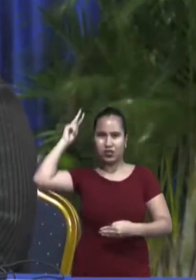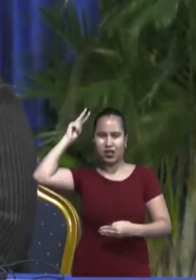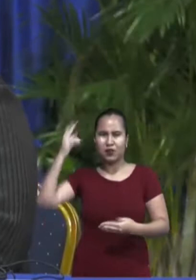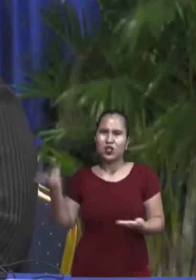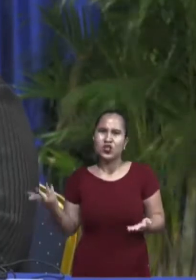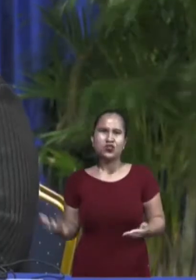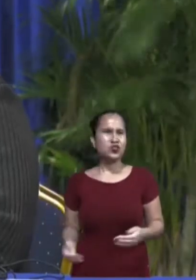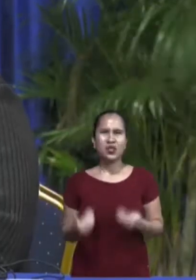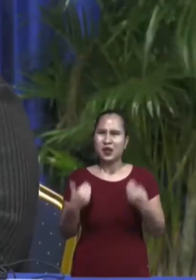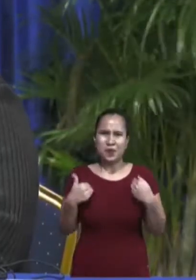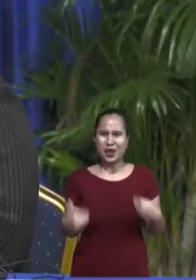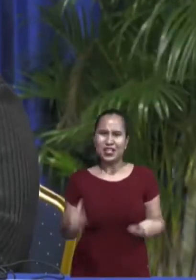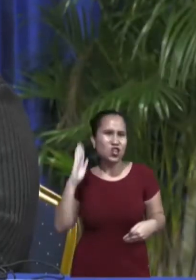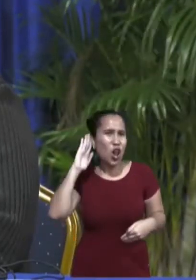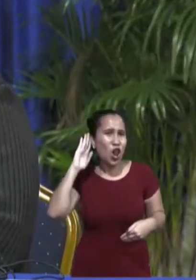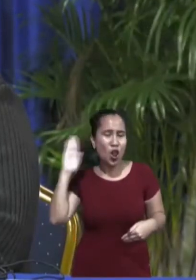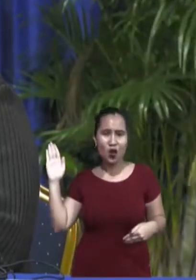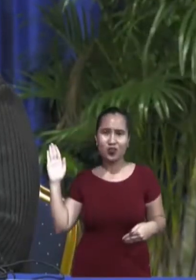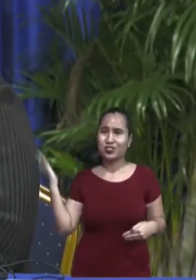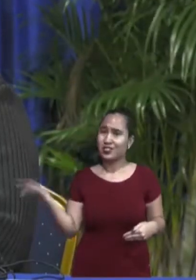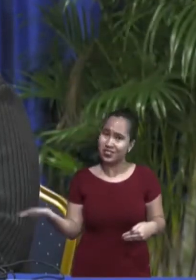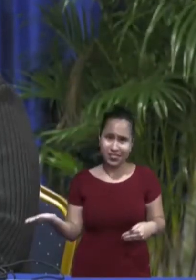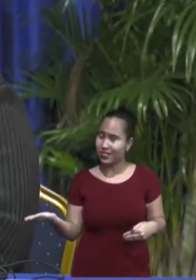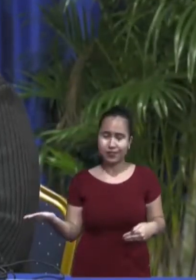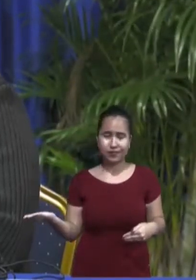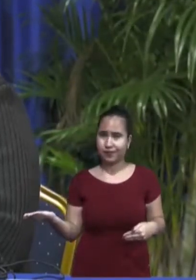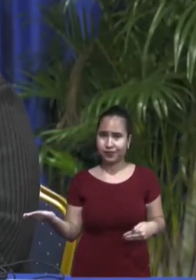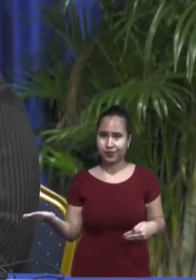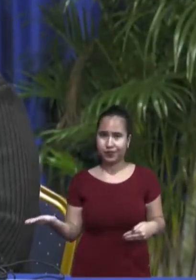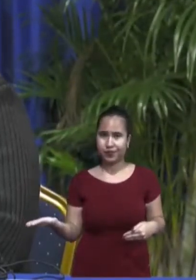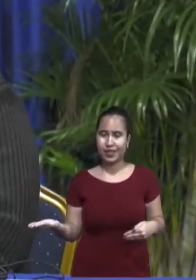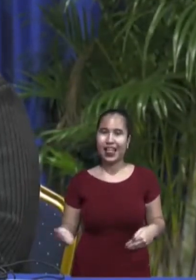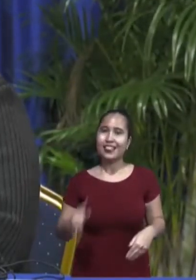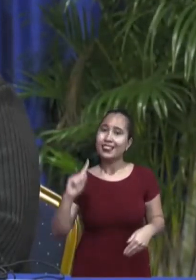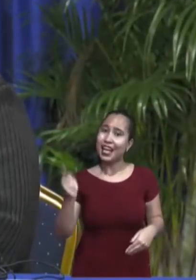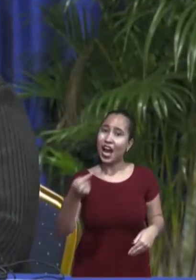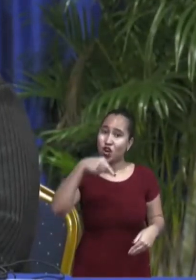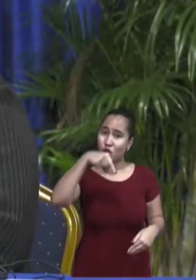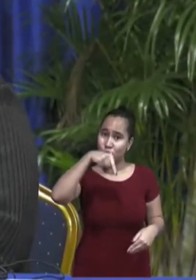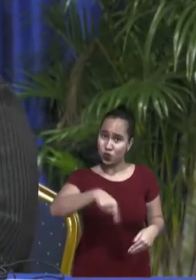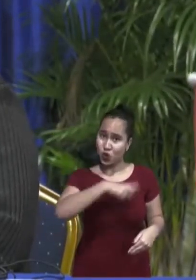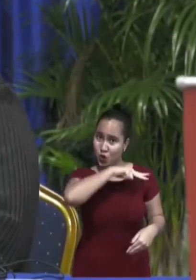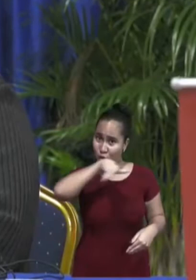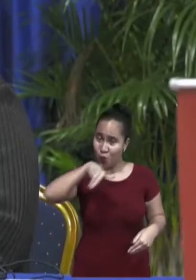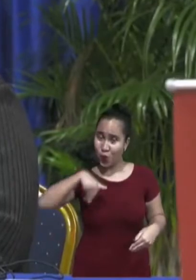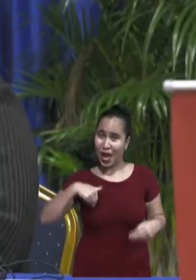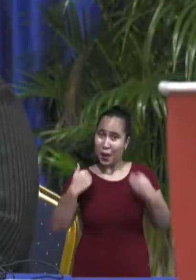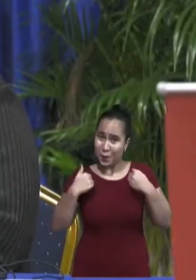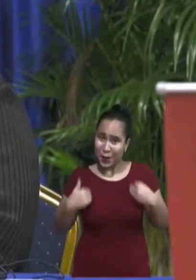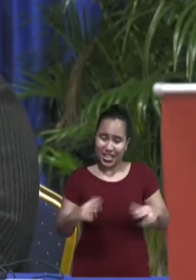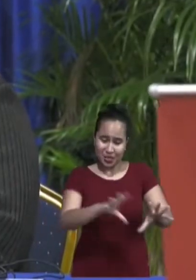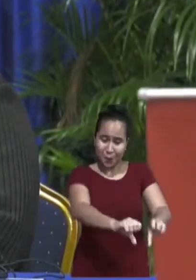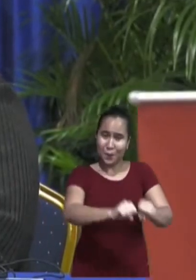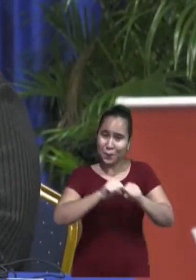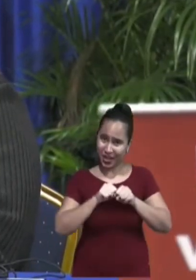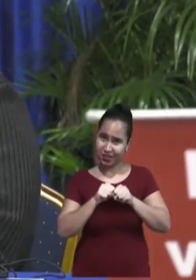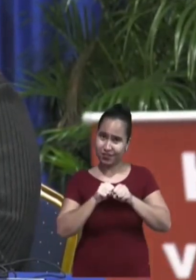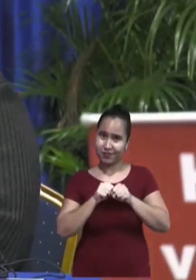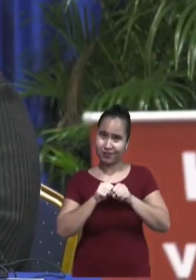vertellen. En vandaar dat wij nu de mensen daadwerkelijk oppakken en ze